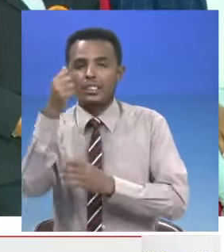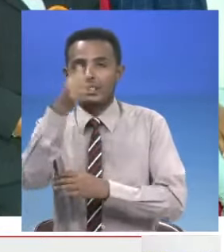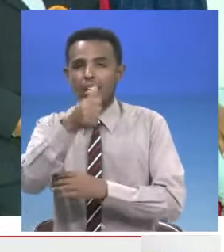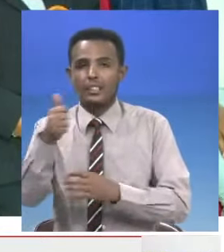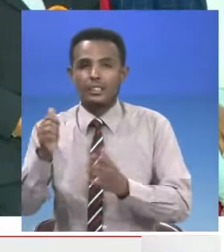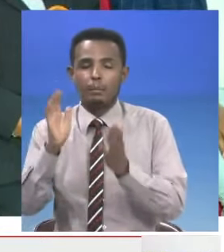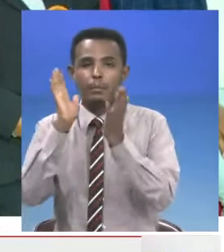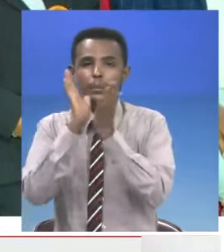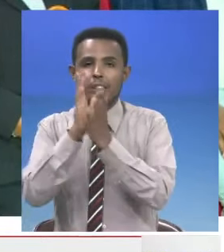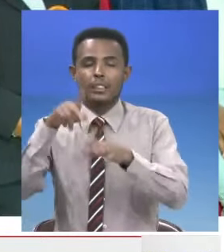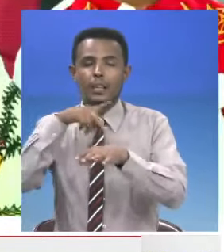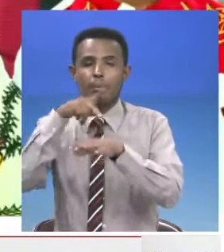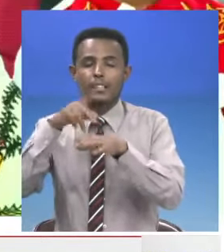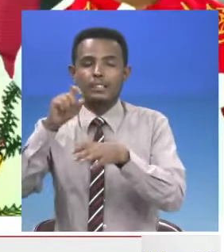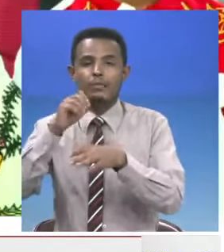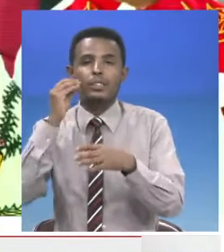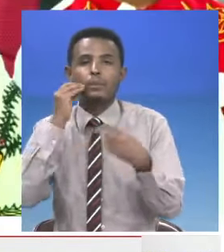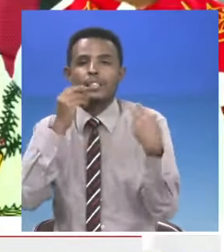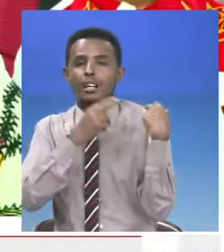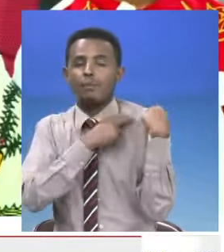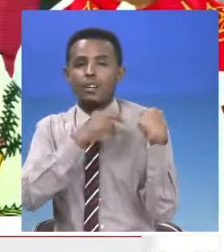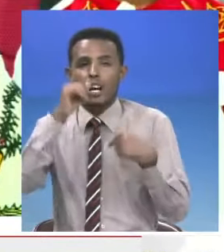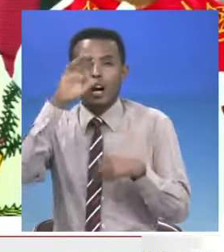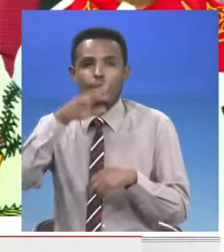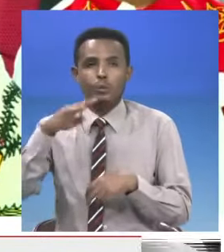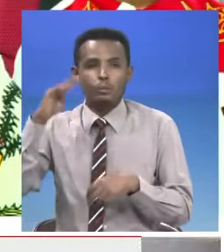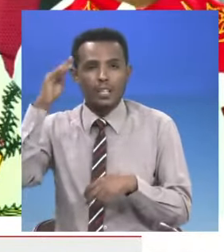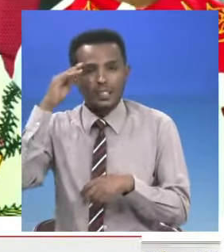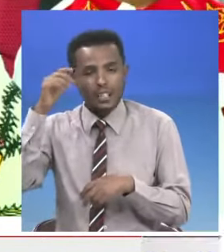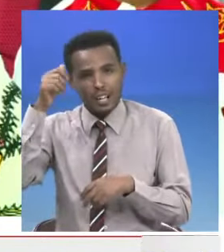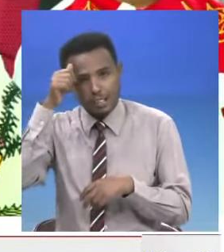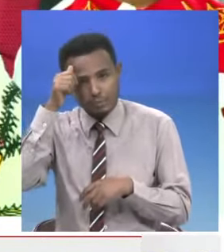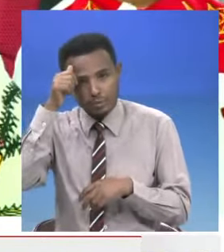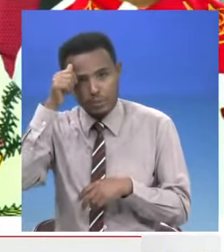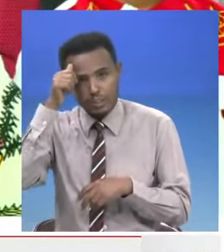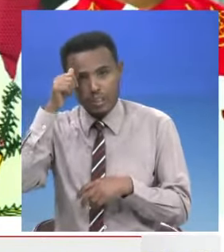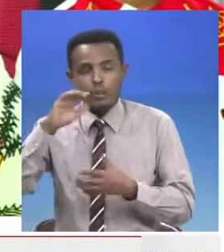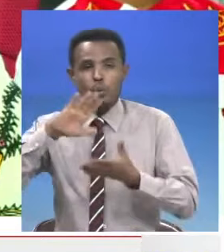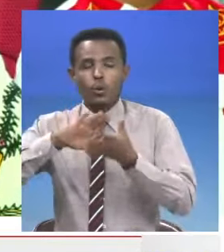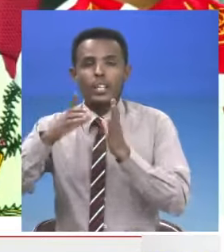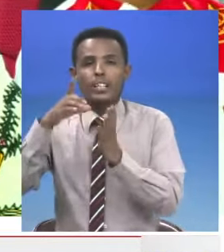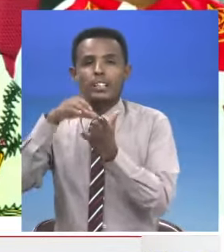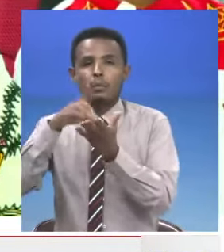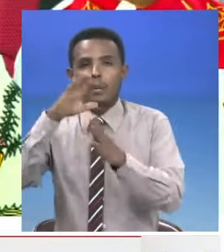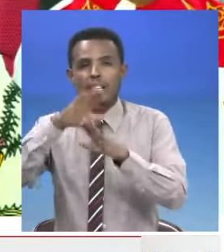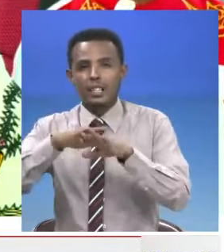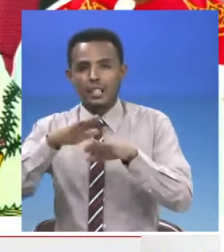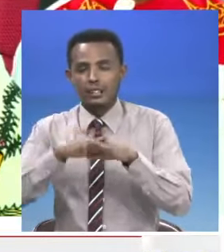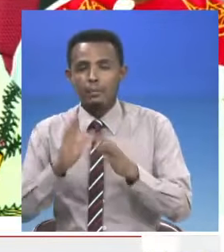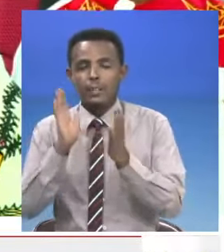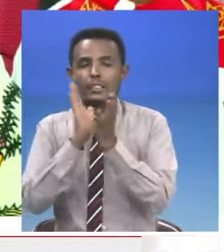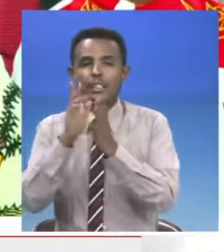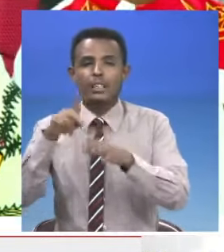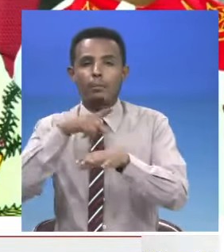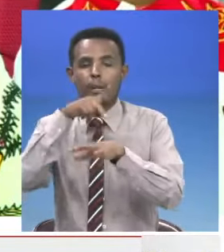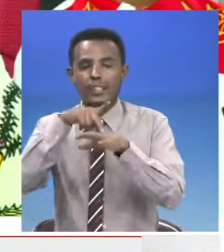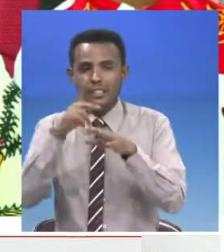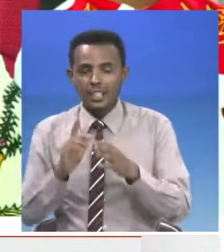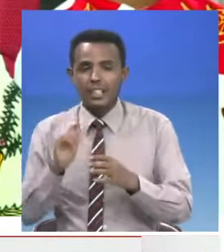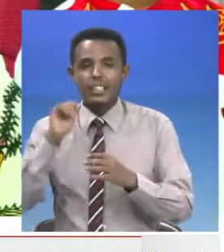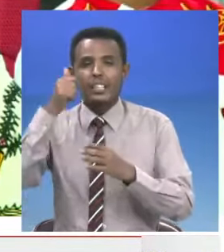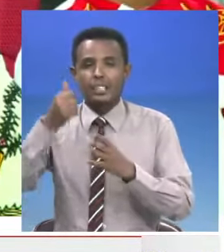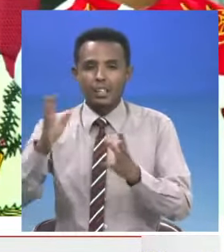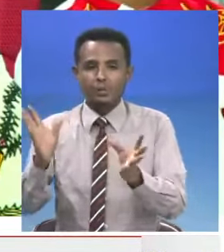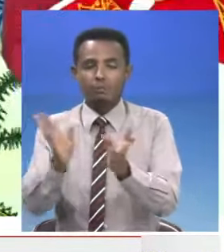ፓርቲ ጽህፈት ቤት ኃላፊ አቶ መለሰ አለሙ ጎንደር ከተማ ላይ እንግዲህ የብልጽግና ፓርቲ የድህረ ጉባኤ ውይይቱን